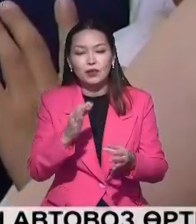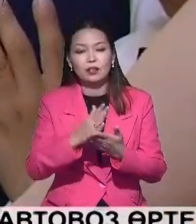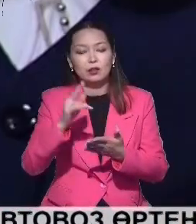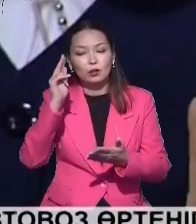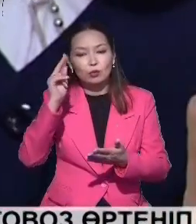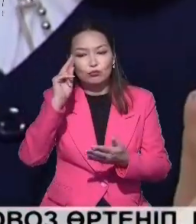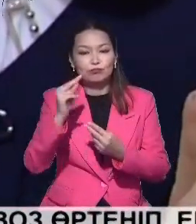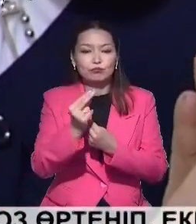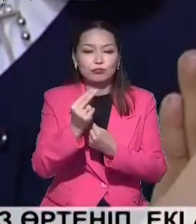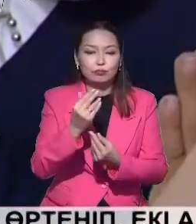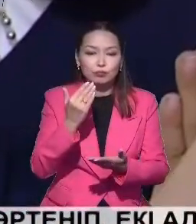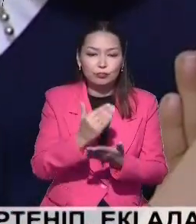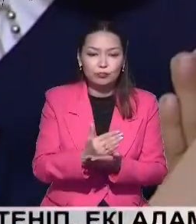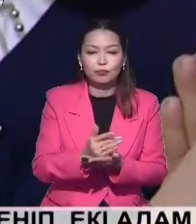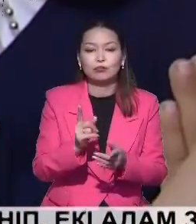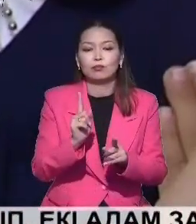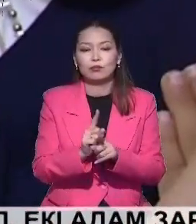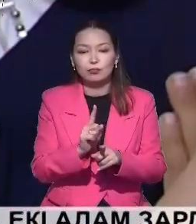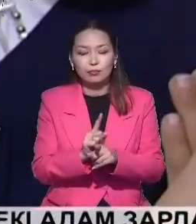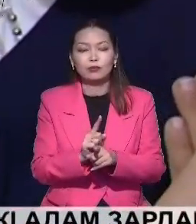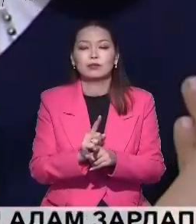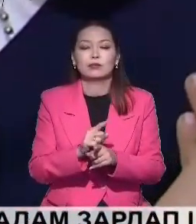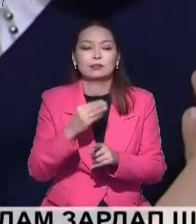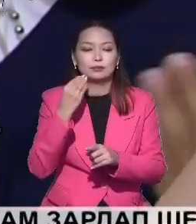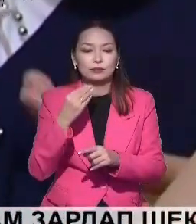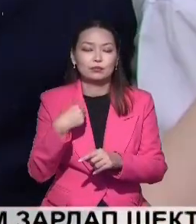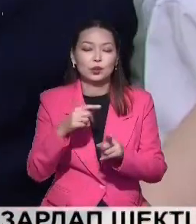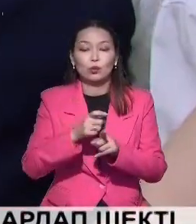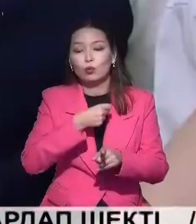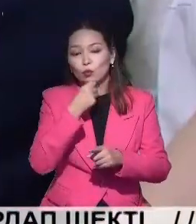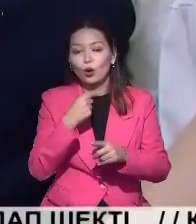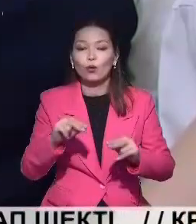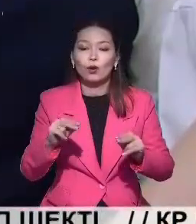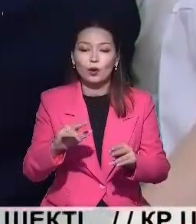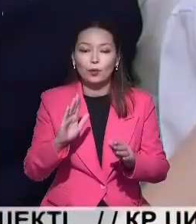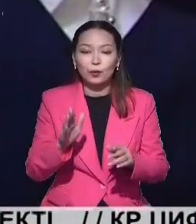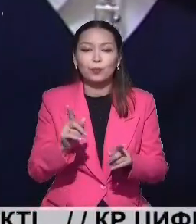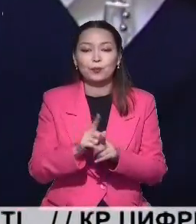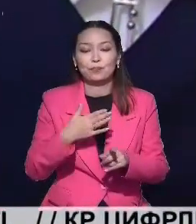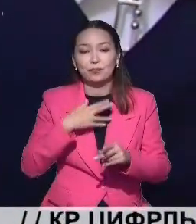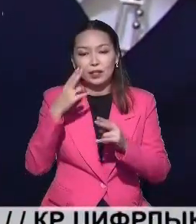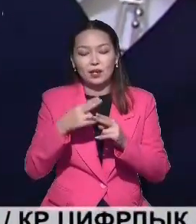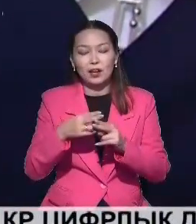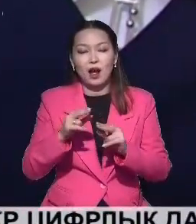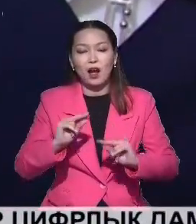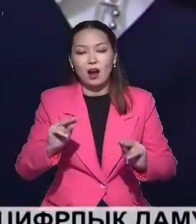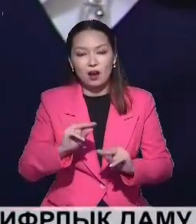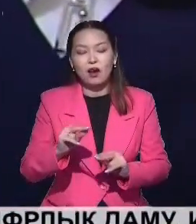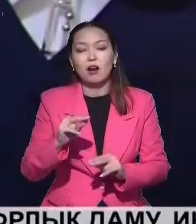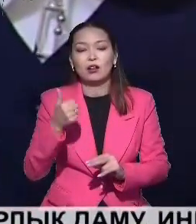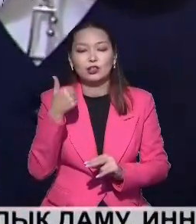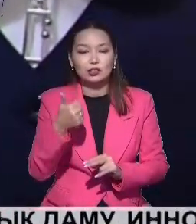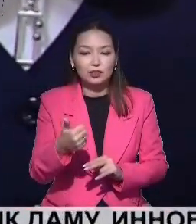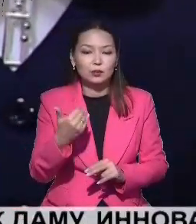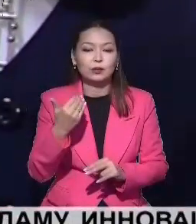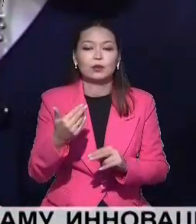береді. Ертең өскен соң мұғалім боламын менде. Біздің ағай жақсы, осы сабақты